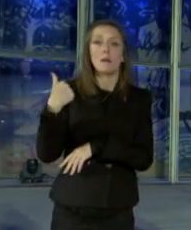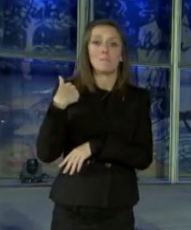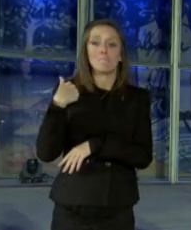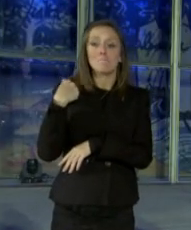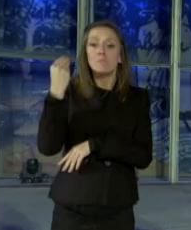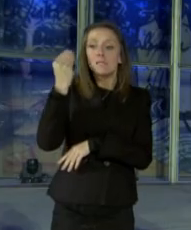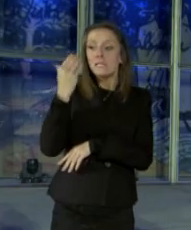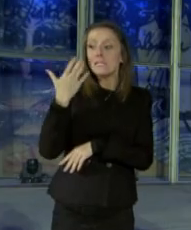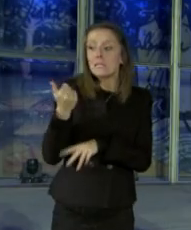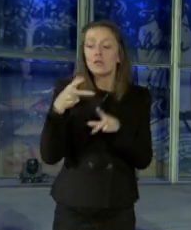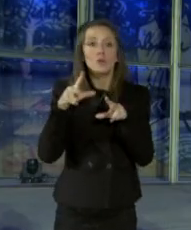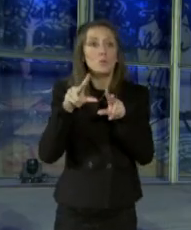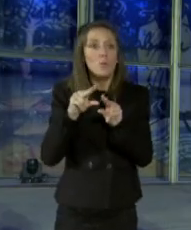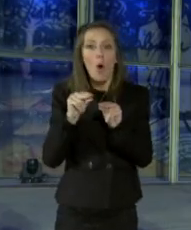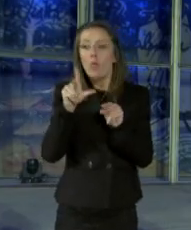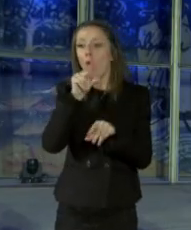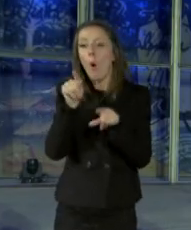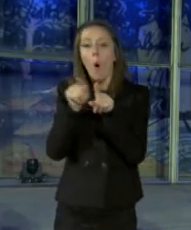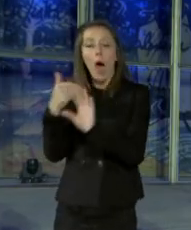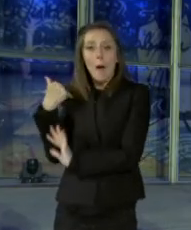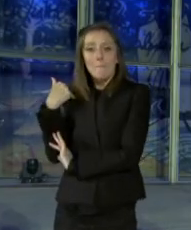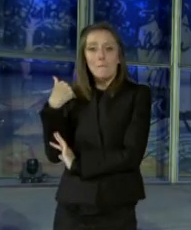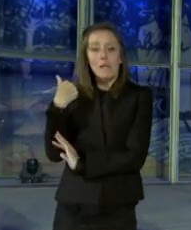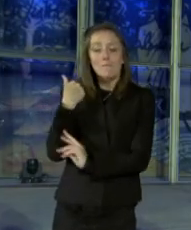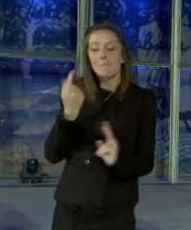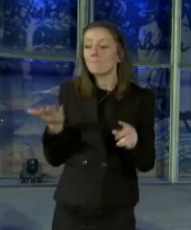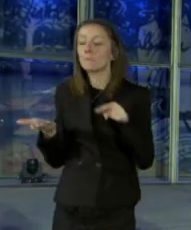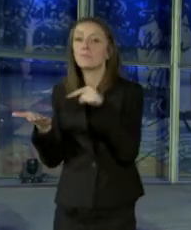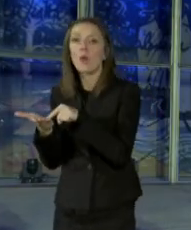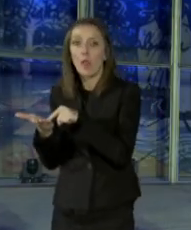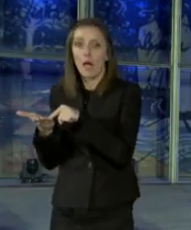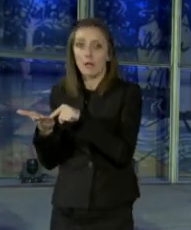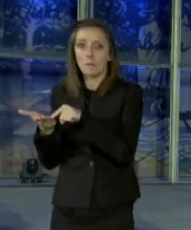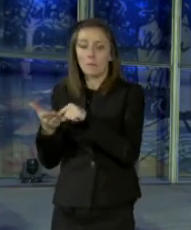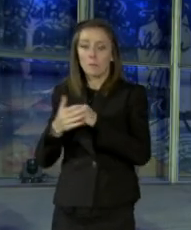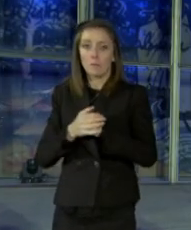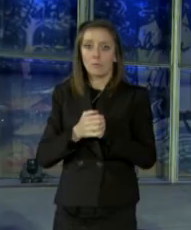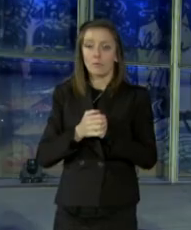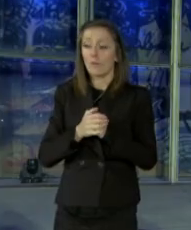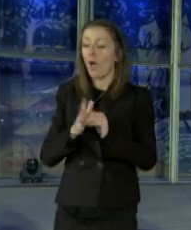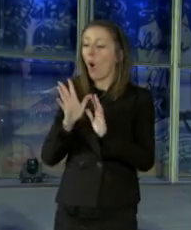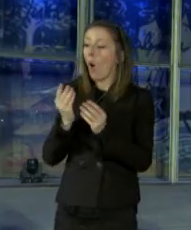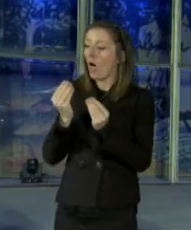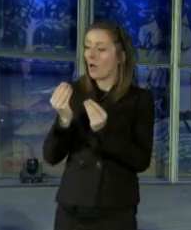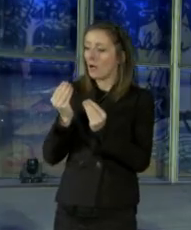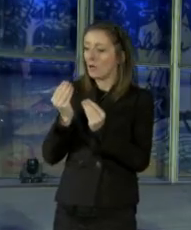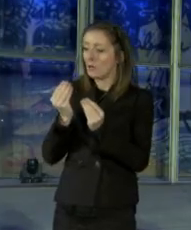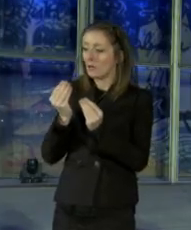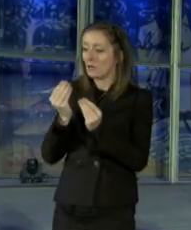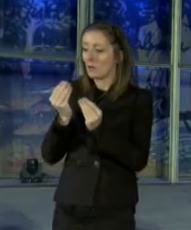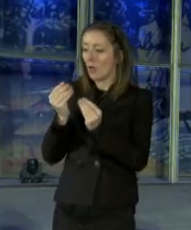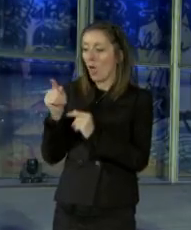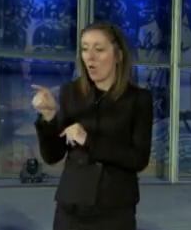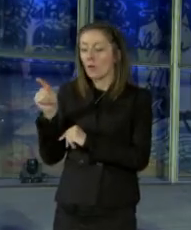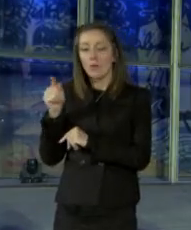che mi richiamasse per dirmi la stessa cosa torna indietro ma quando mi sentii ripetere